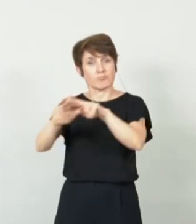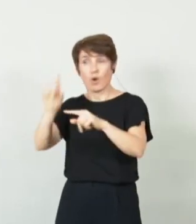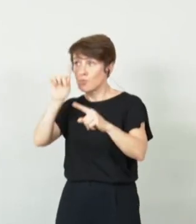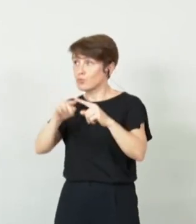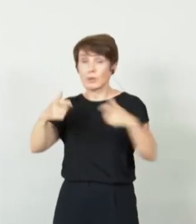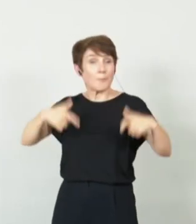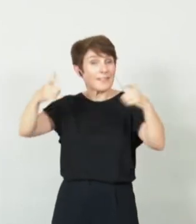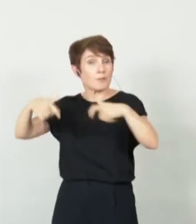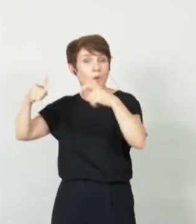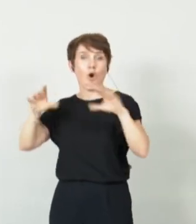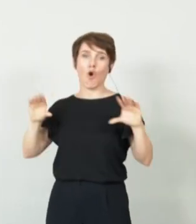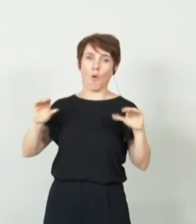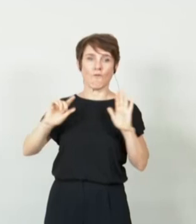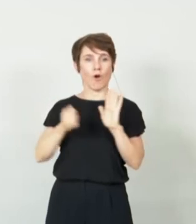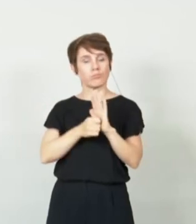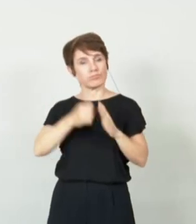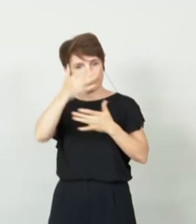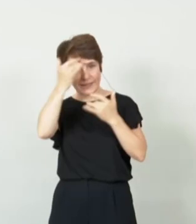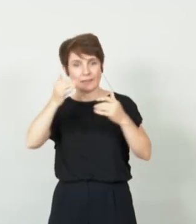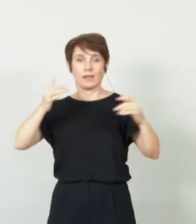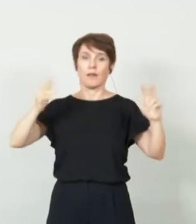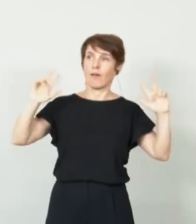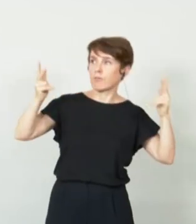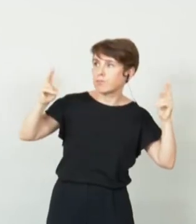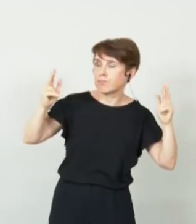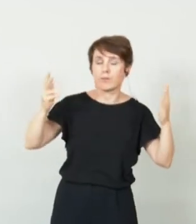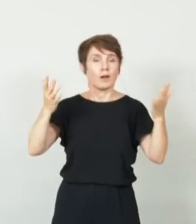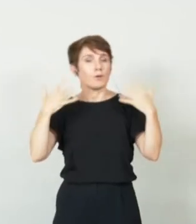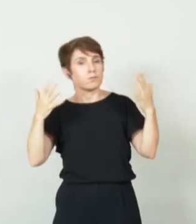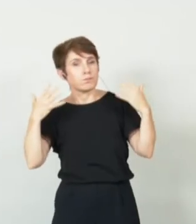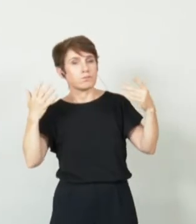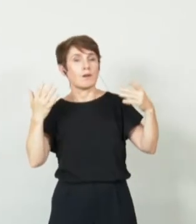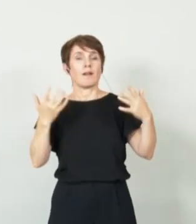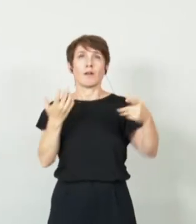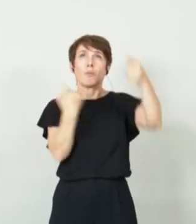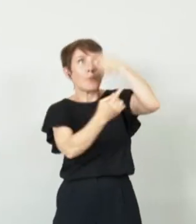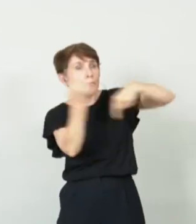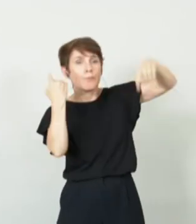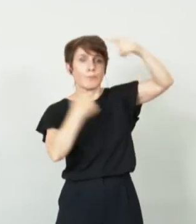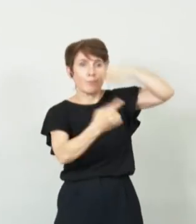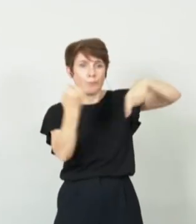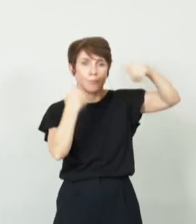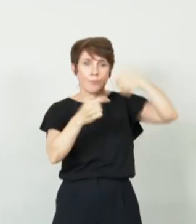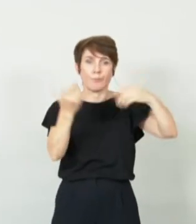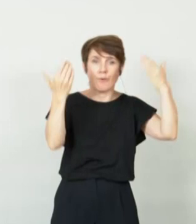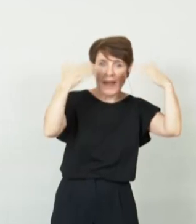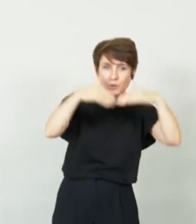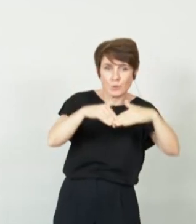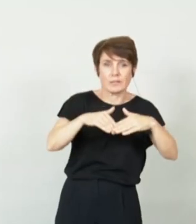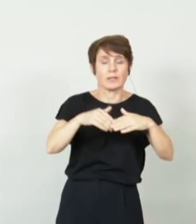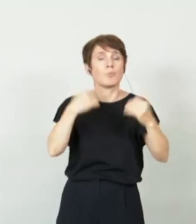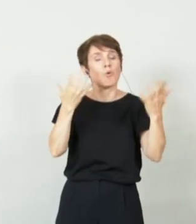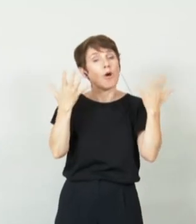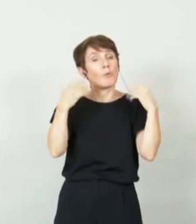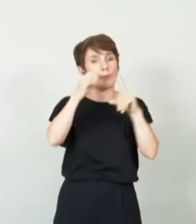bâtiments avec des installations de ventilation double flux brasseurs d'air ventilation nocturne des travaux spécifiques